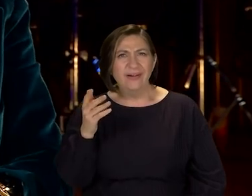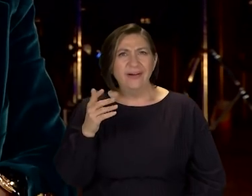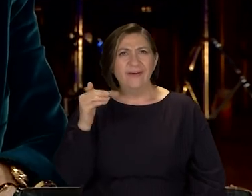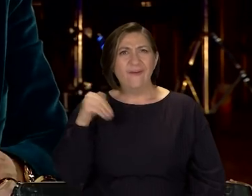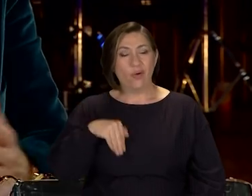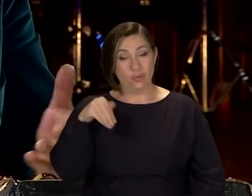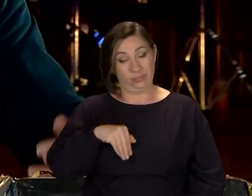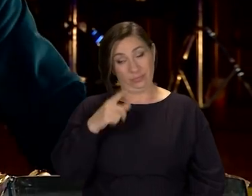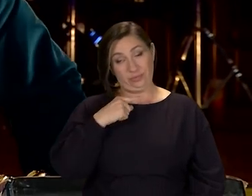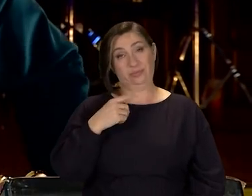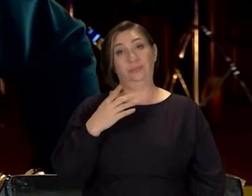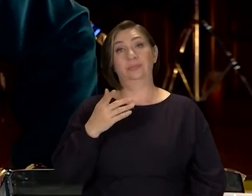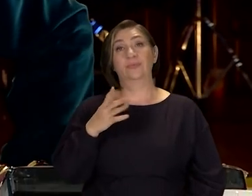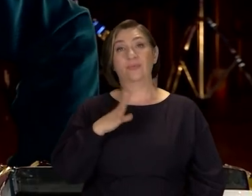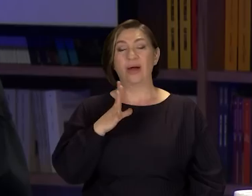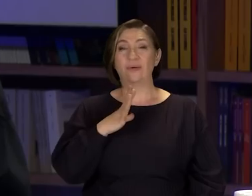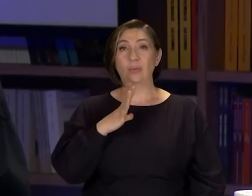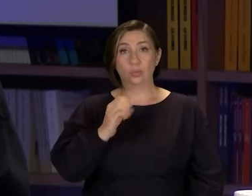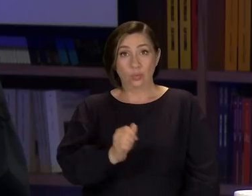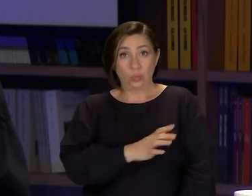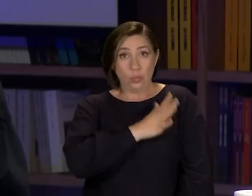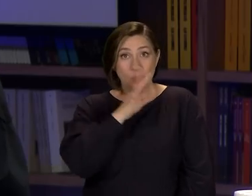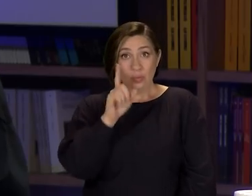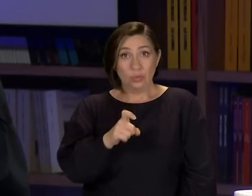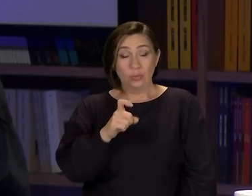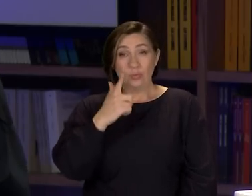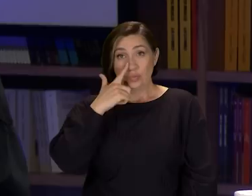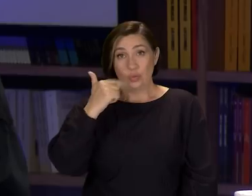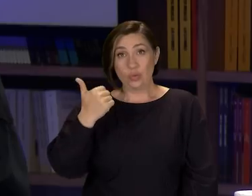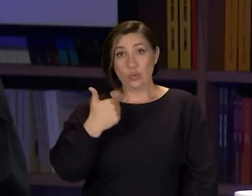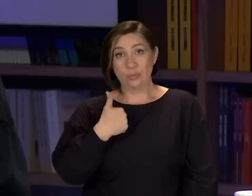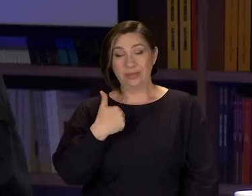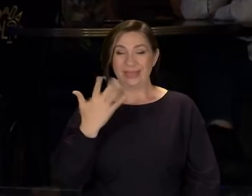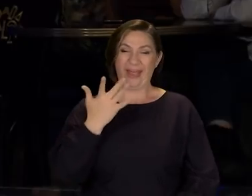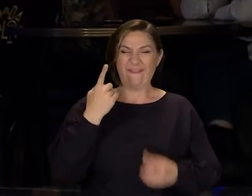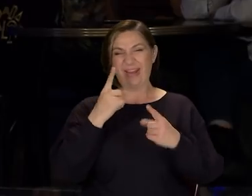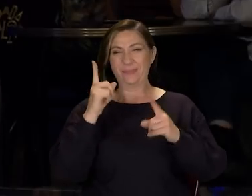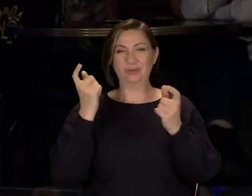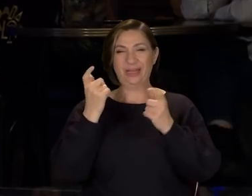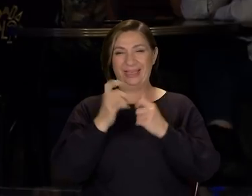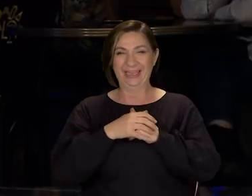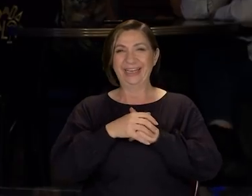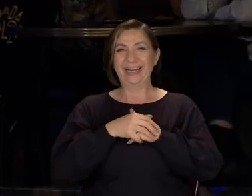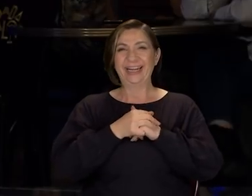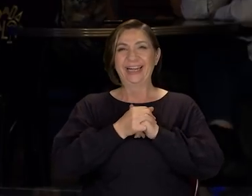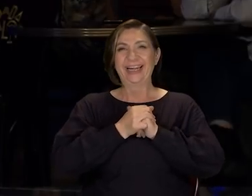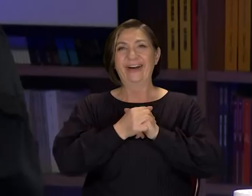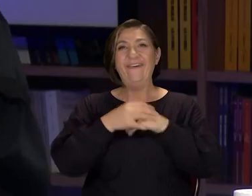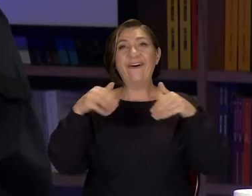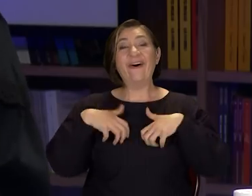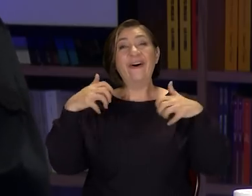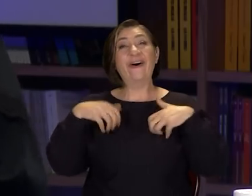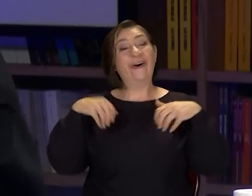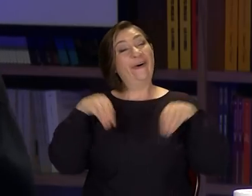ayım diyeceksin. Var. O buna gurur mu duyuluyor? Müdürüm. Biraz daha fantastik bir durum. Evet. Yani mesela yani. Karşı, ayım